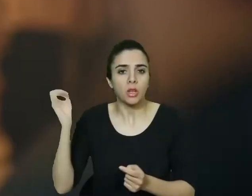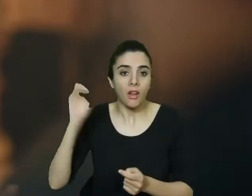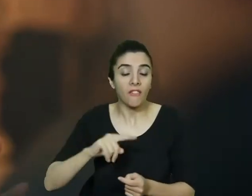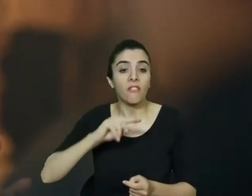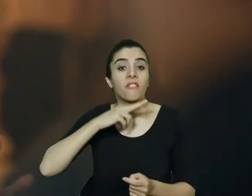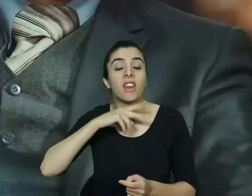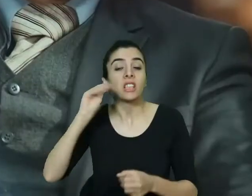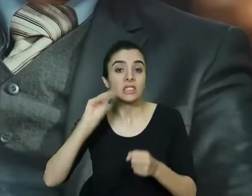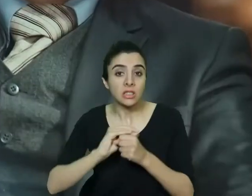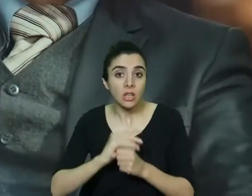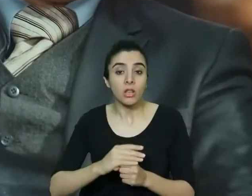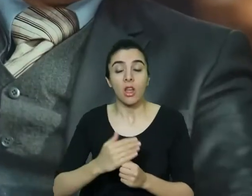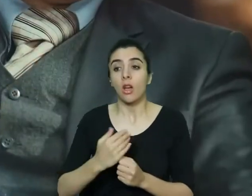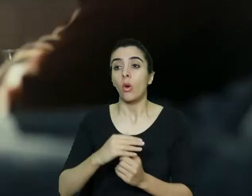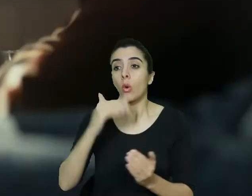adab-ı muaşeret.